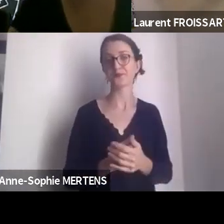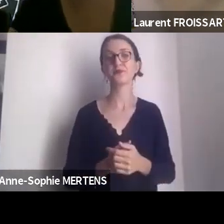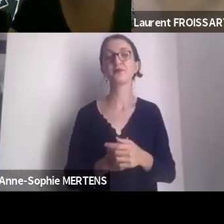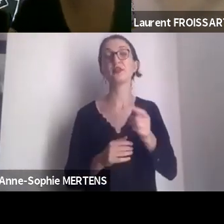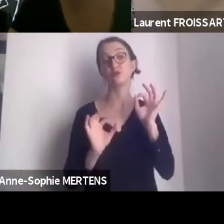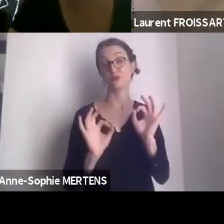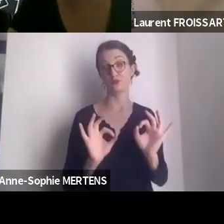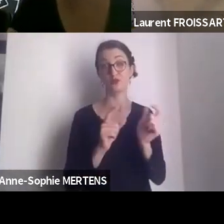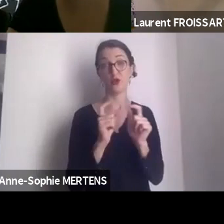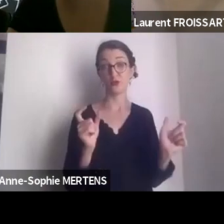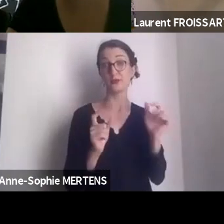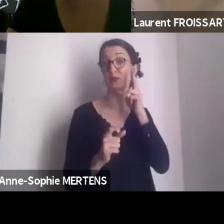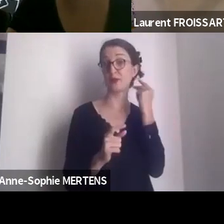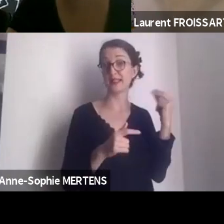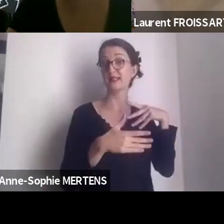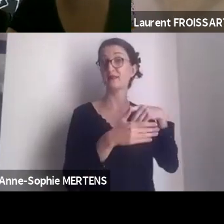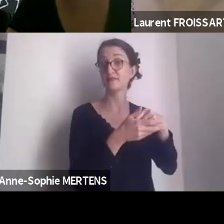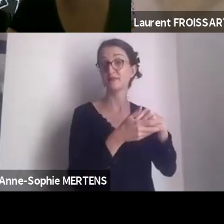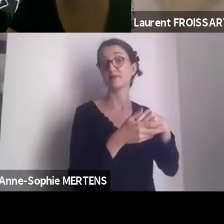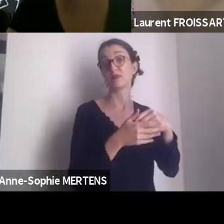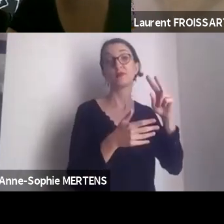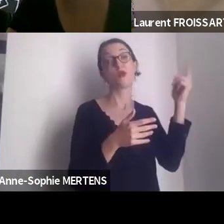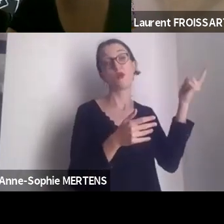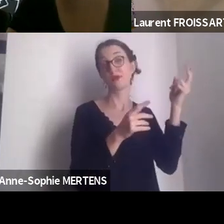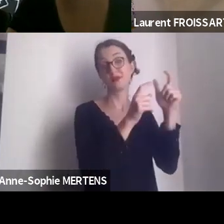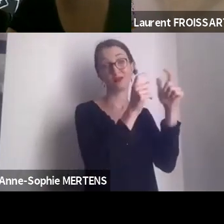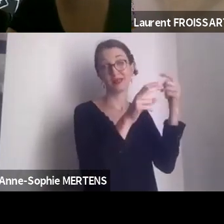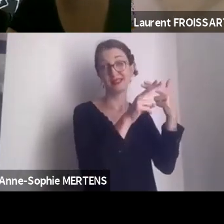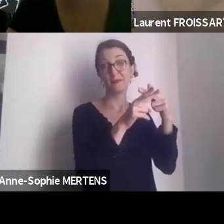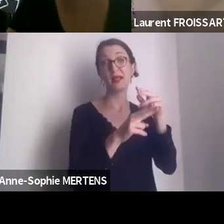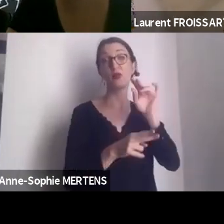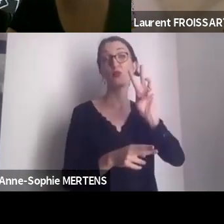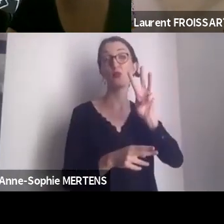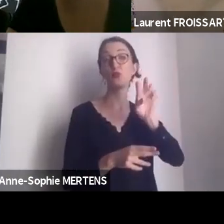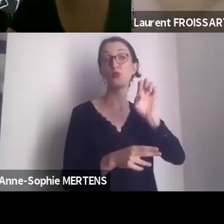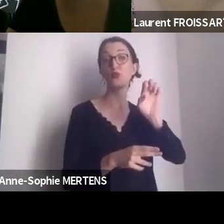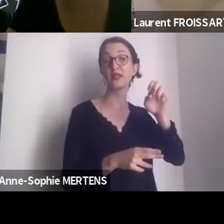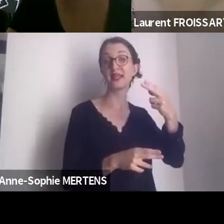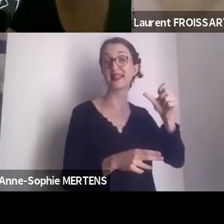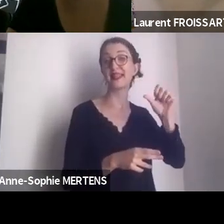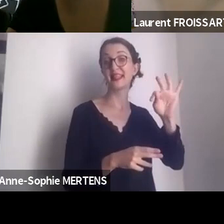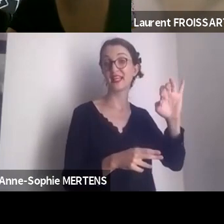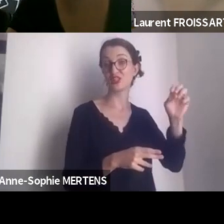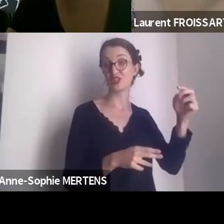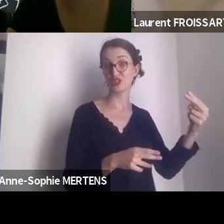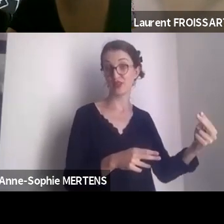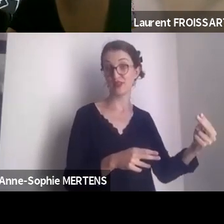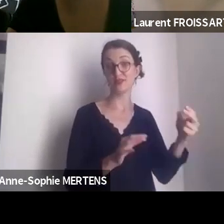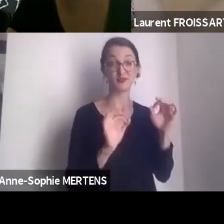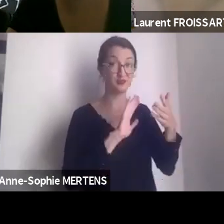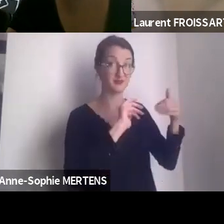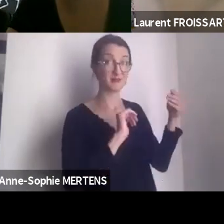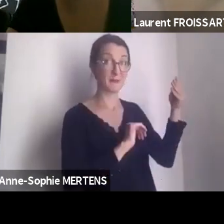WeNation. Et donc, dans WeNation, vous allez en effet avoir l'agile que Mathieu va vous définir, mais aussi tout ce qui concerne